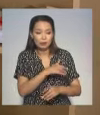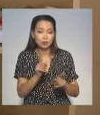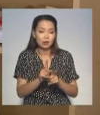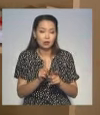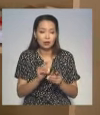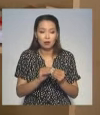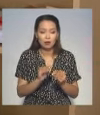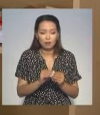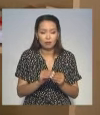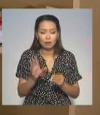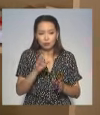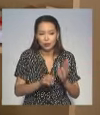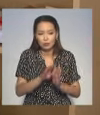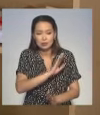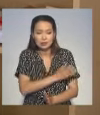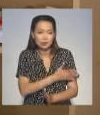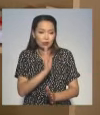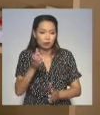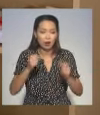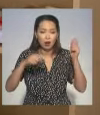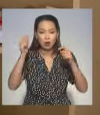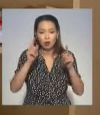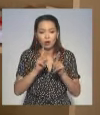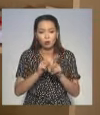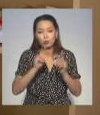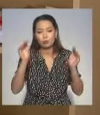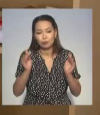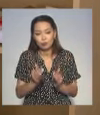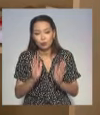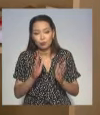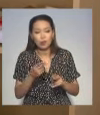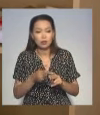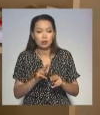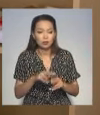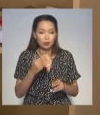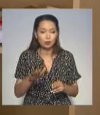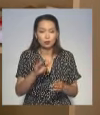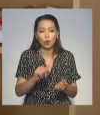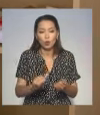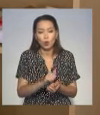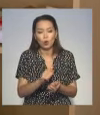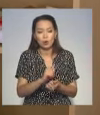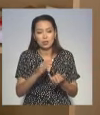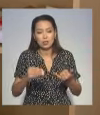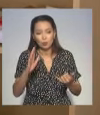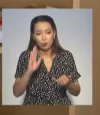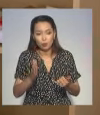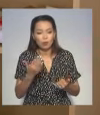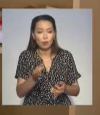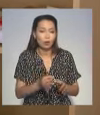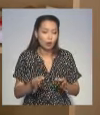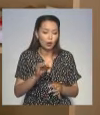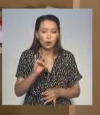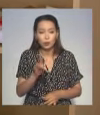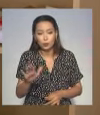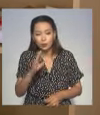нормадан жоғары болады, ал жауын шашын көлемі нормадан төмен болады деп күтілуде. Сондықтан құрғақшылықтың болуы ықтимал. Әсіресе облыстың